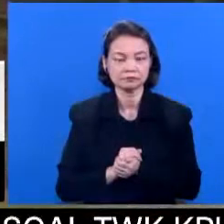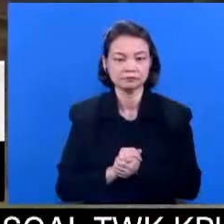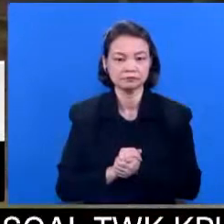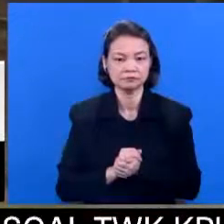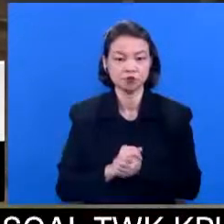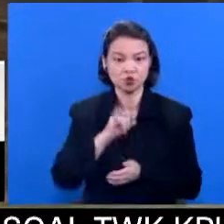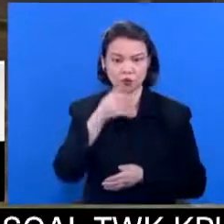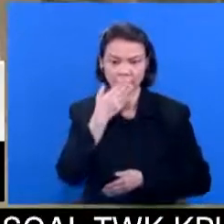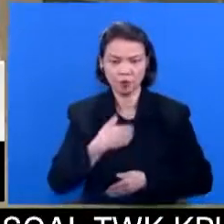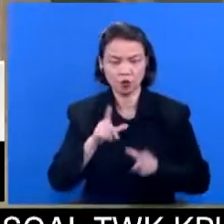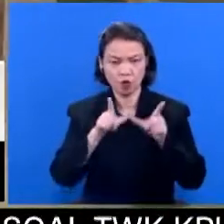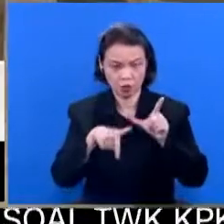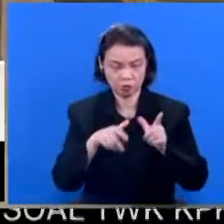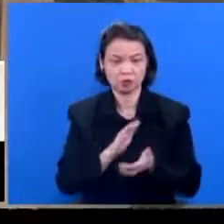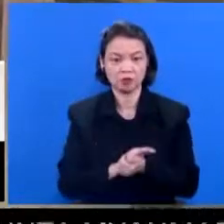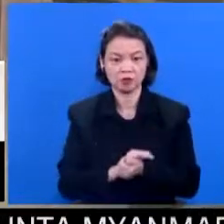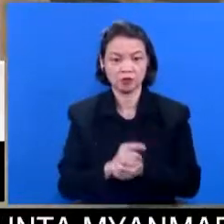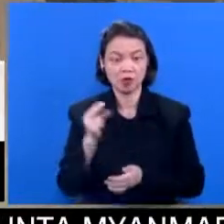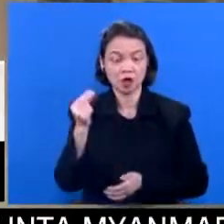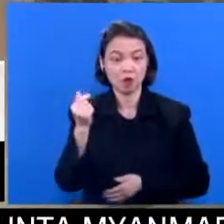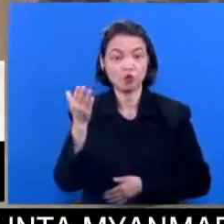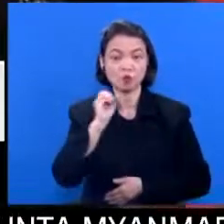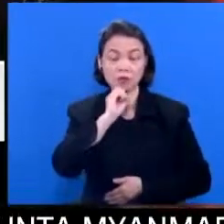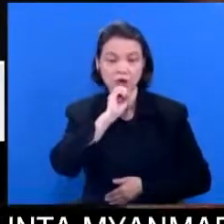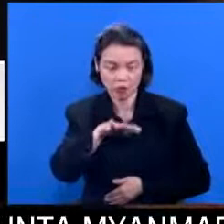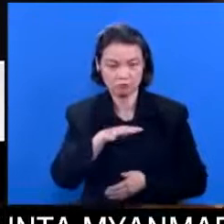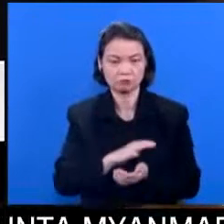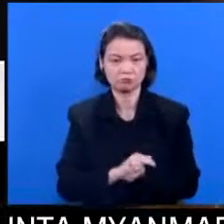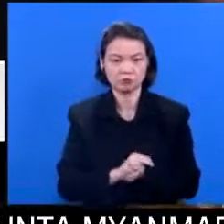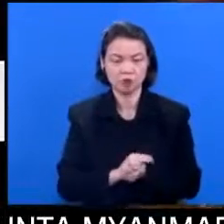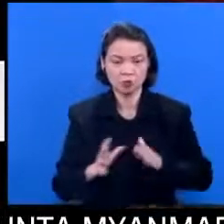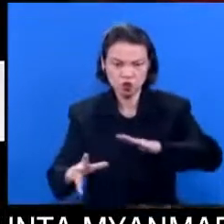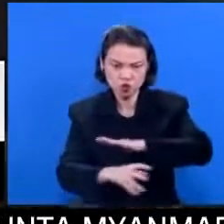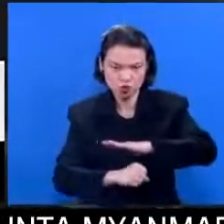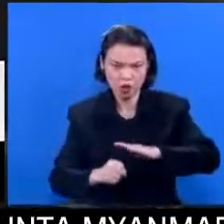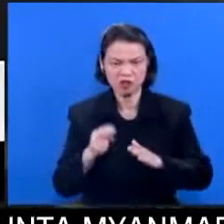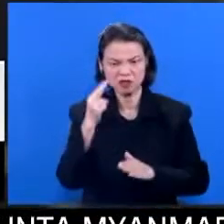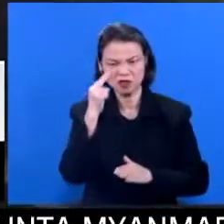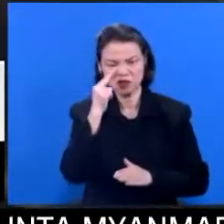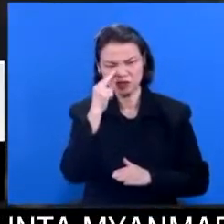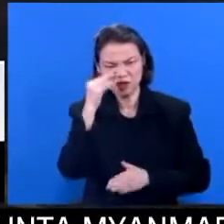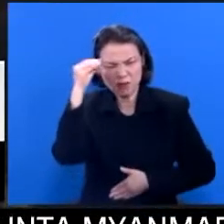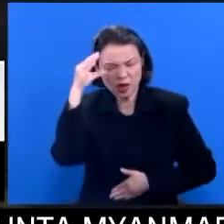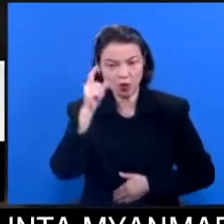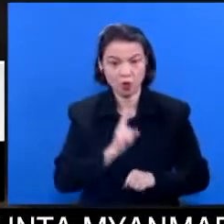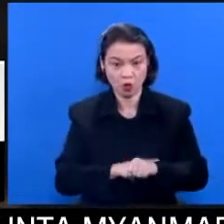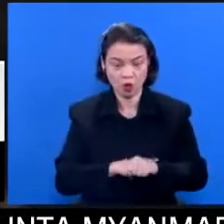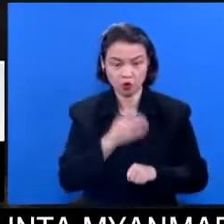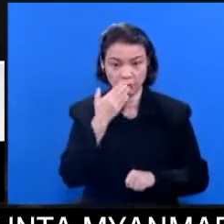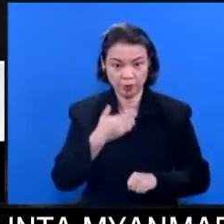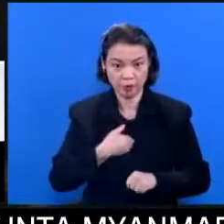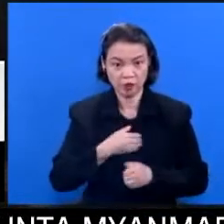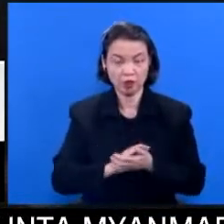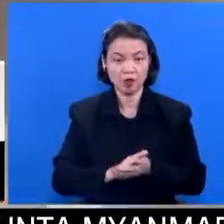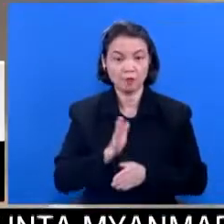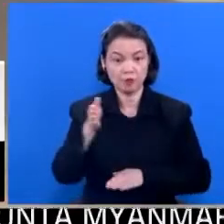Junaidi, pemilik warung yang ditemui pada Rabu 22 September, menuturkan pencurian terjadi Senin dini hari saat dirinya membeli barang dagangan ke pasar